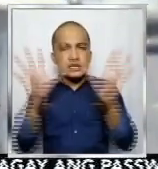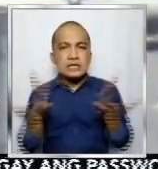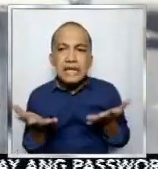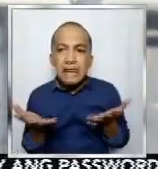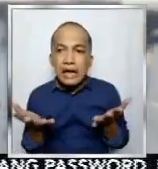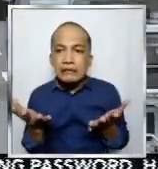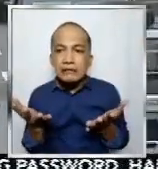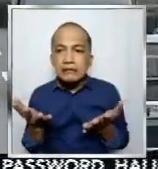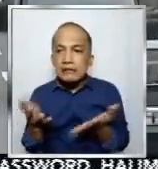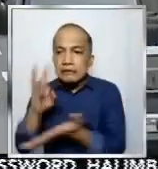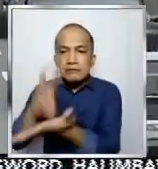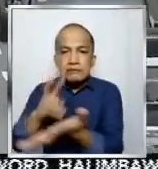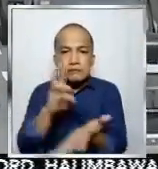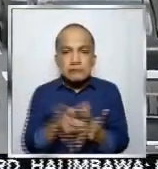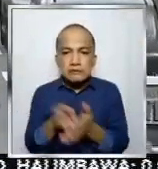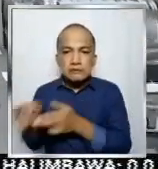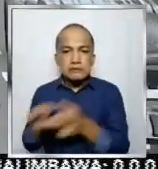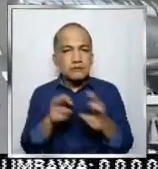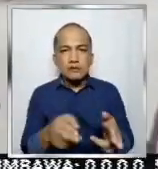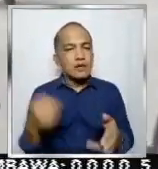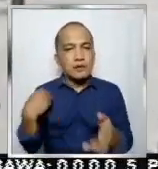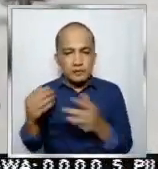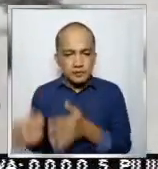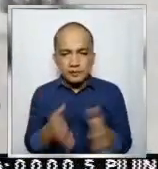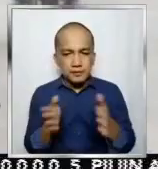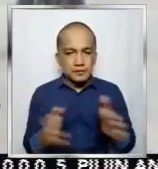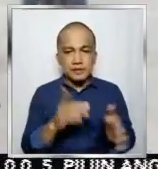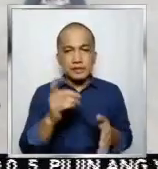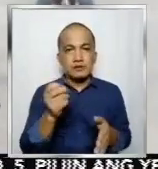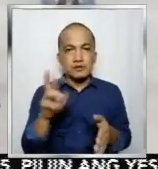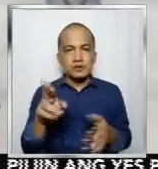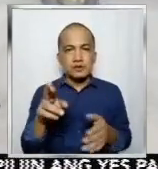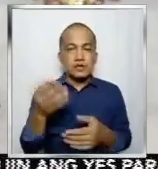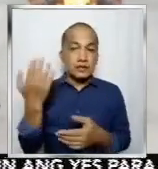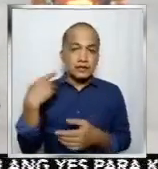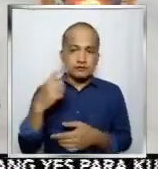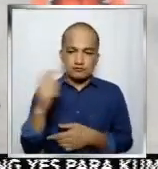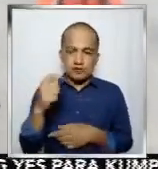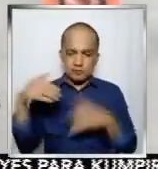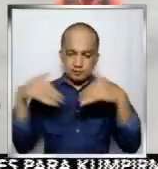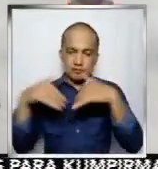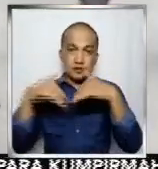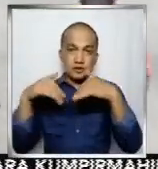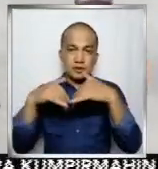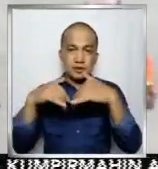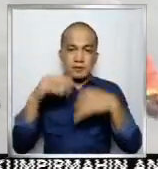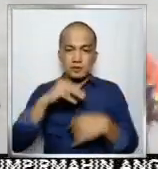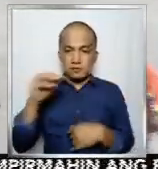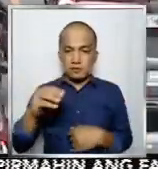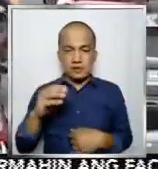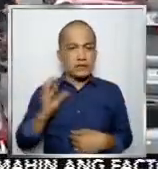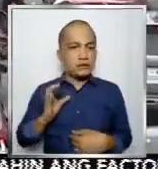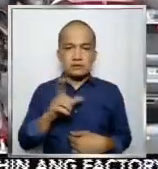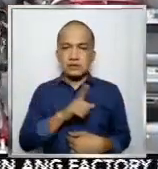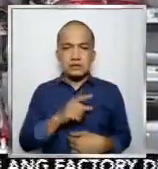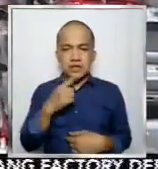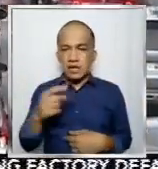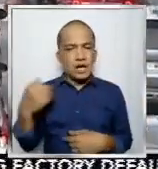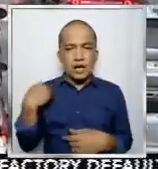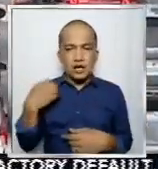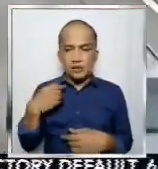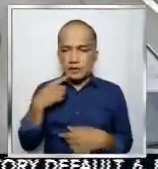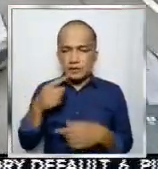ng DOTR. Sa pulong nito Martes kasi, mismo ang Metro Manila Council ayaw munang palargahin ng mga city bus. Paglilinaw